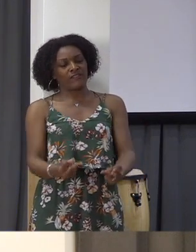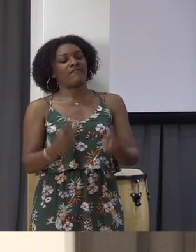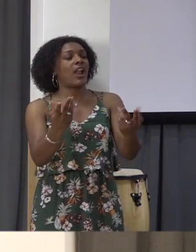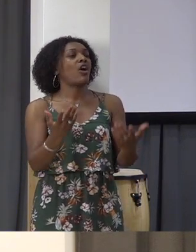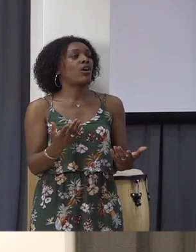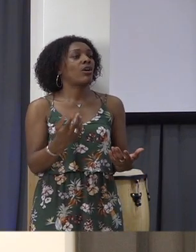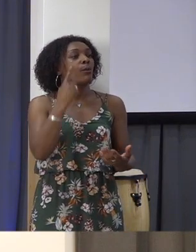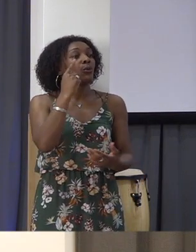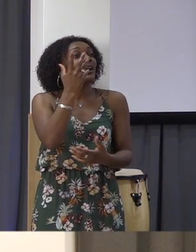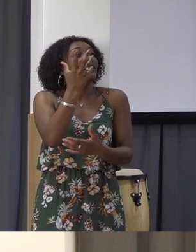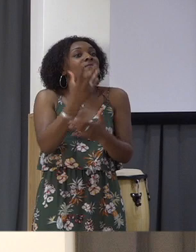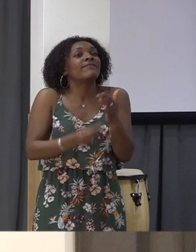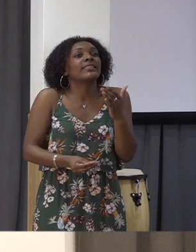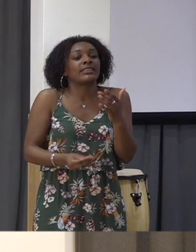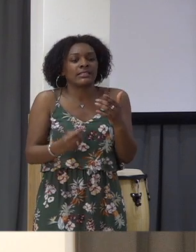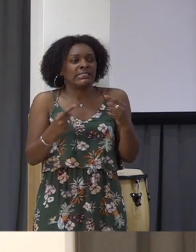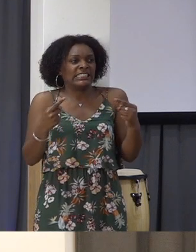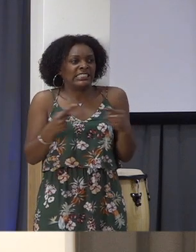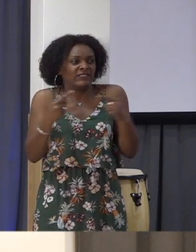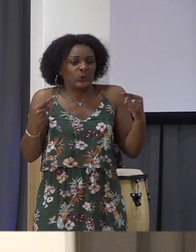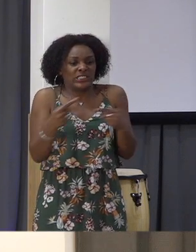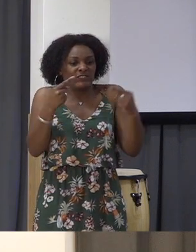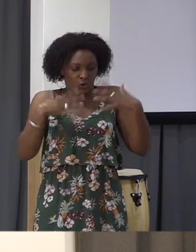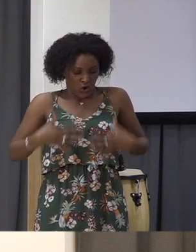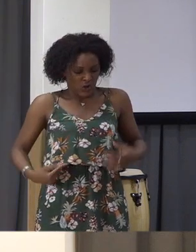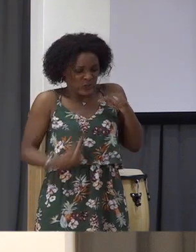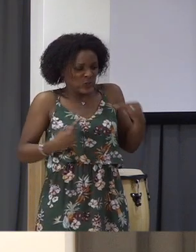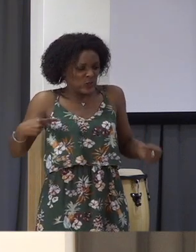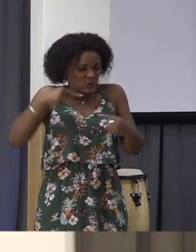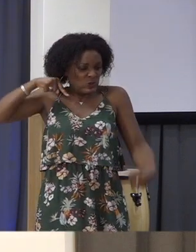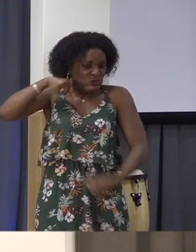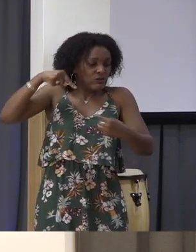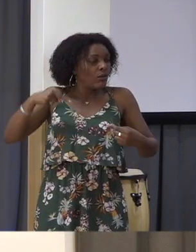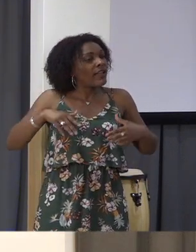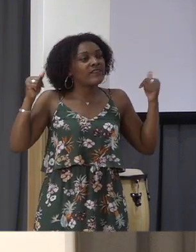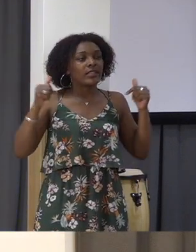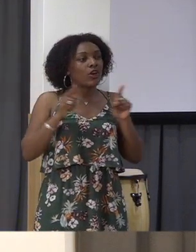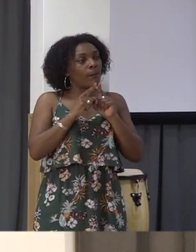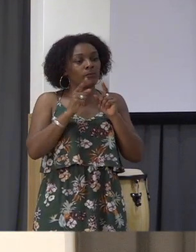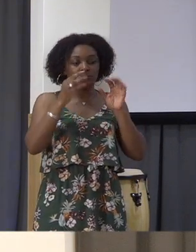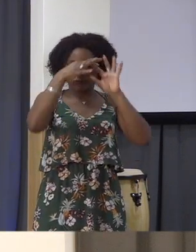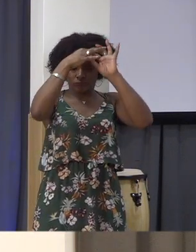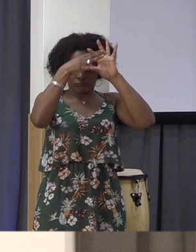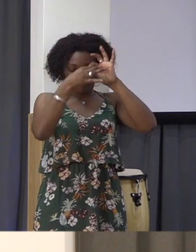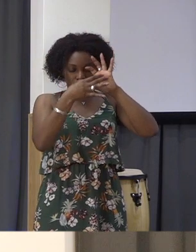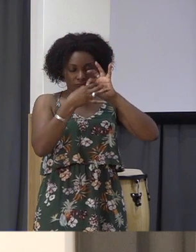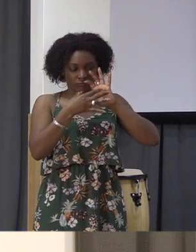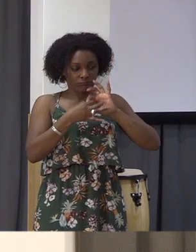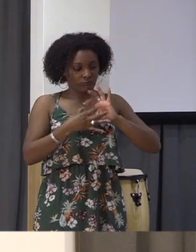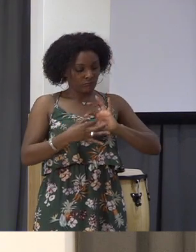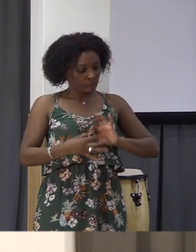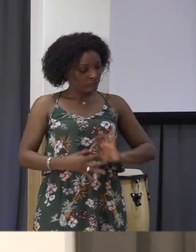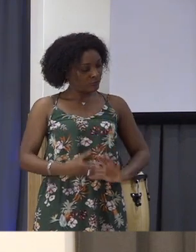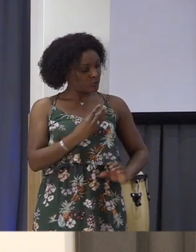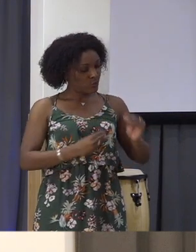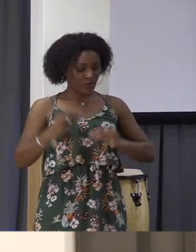afin qu'il n'y ait pas de division dans le corps, mais que les membres aient également soin